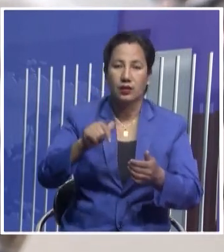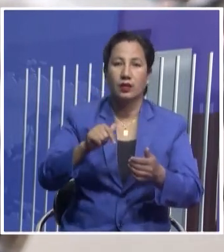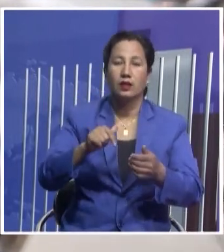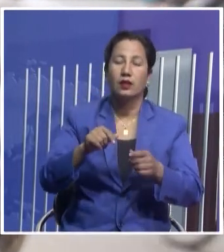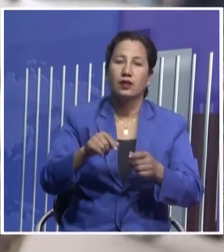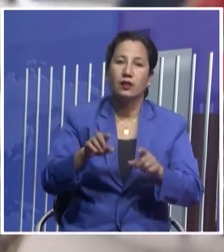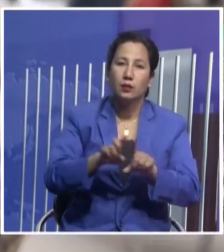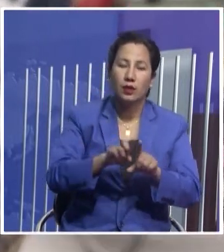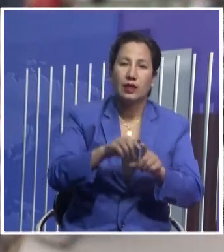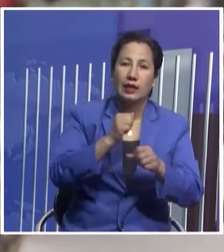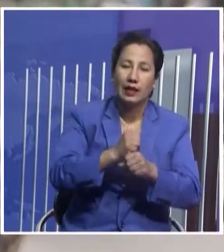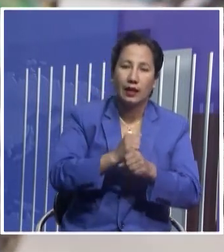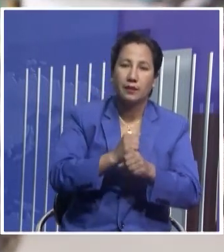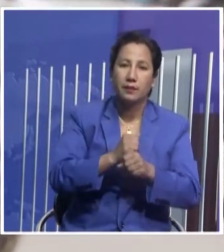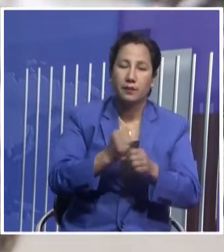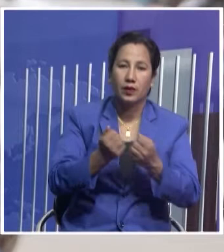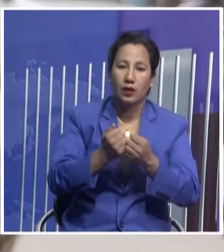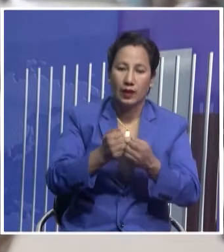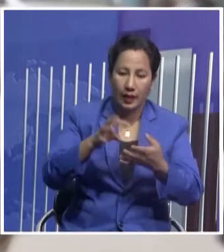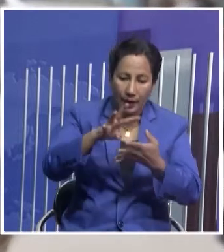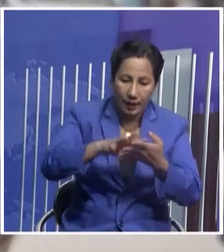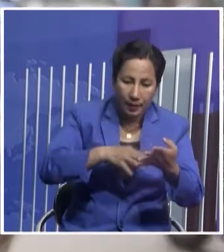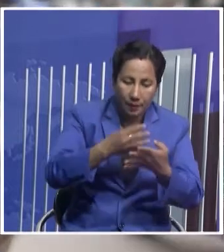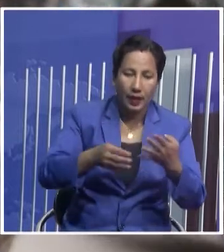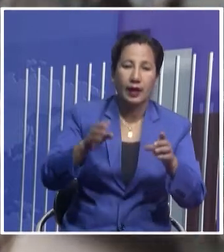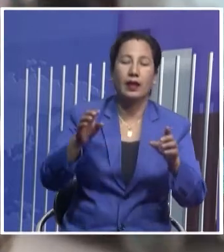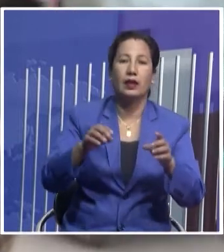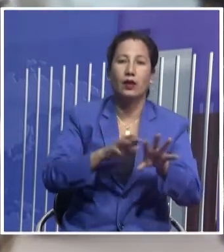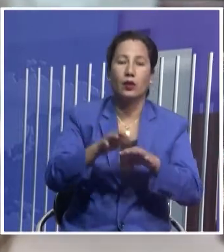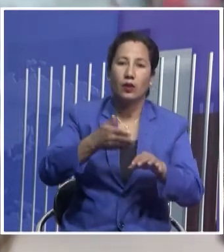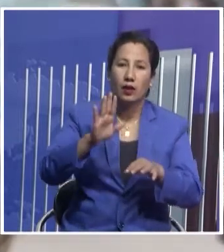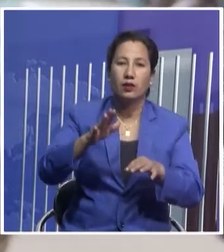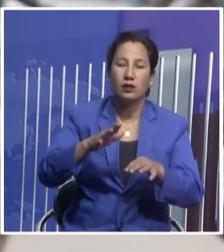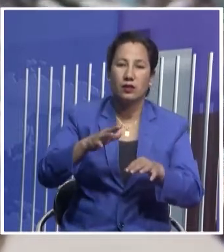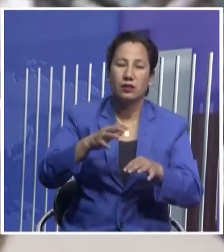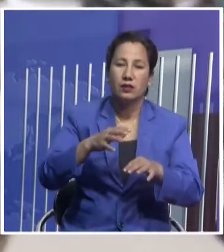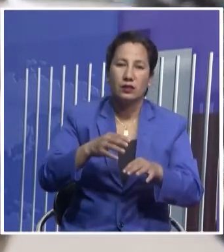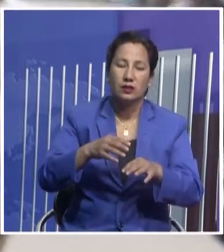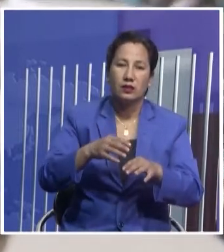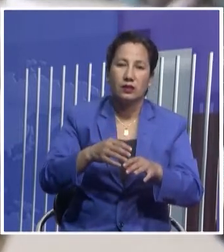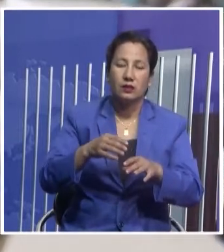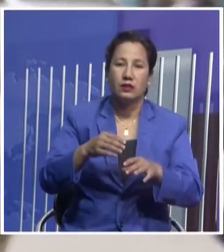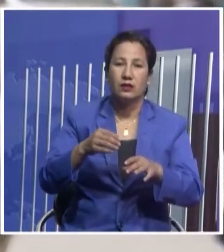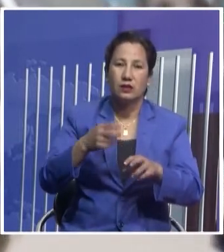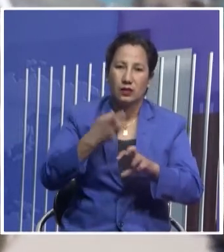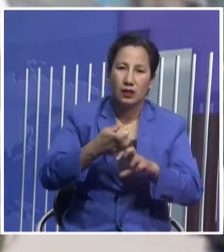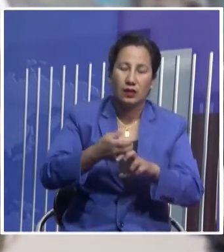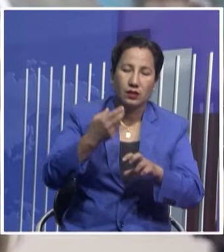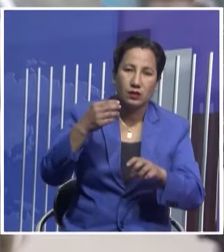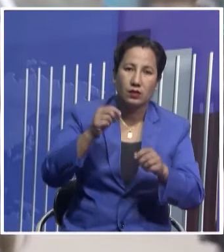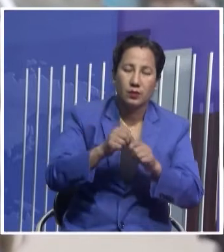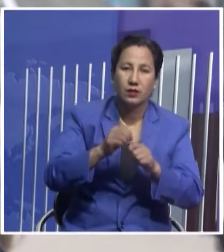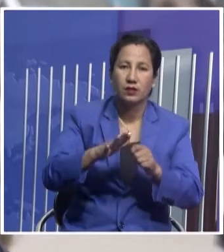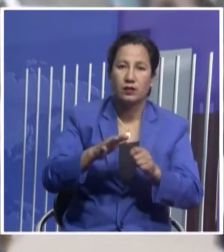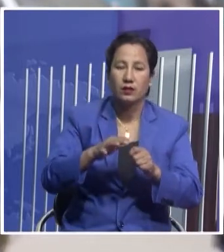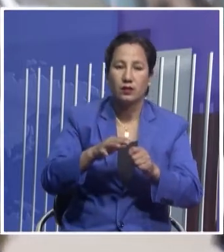पनि कामहरू लिएर गयो फाइलहरू लिएर गयो झन्झटिलो प्रक्रियाहरू बनाइदिन्छन् स्टेप बाई स्टेप भन्छन् तपाईँहरू फिल्डमा आफू